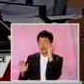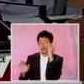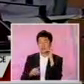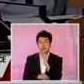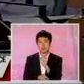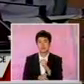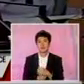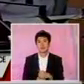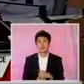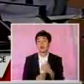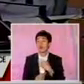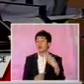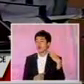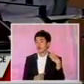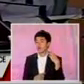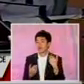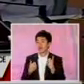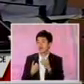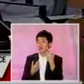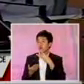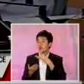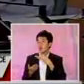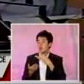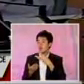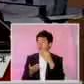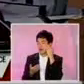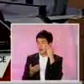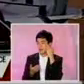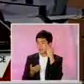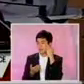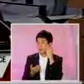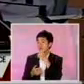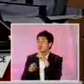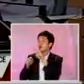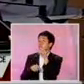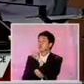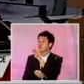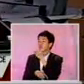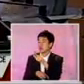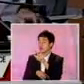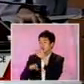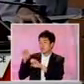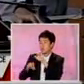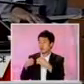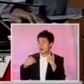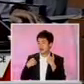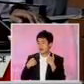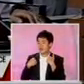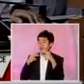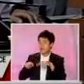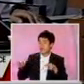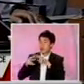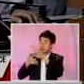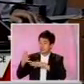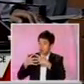Alam ko po yun. Nag-chairman po ako ng Ways and Means dati. Kaya alam ko po yung zonal valuation, zonal value, fair market value,